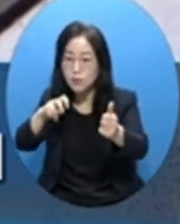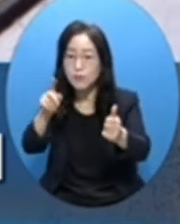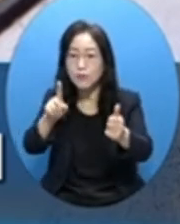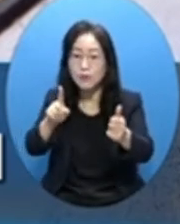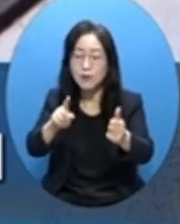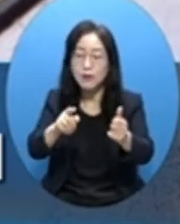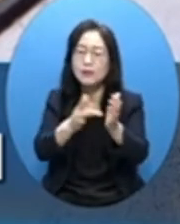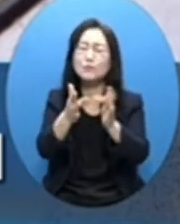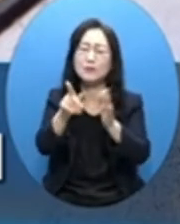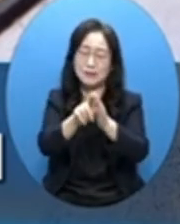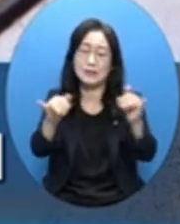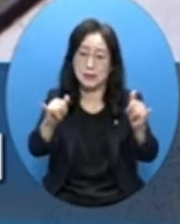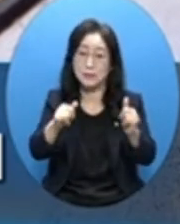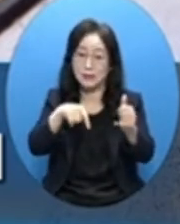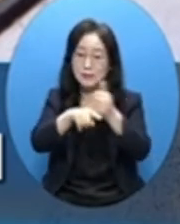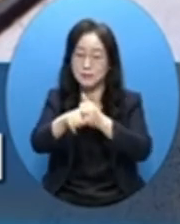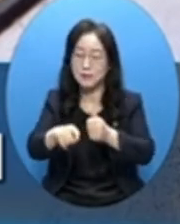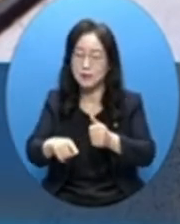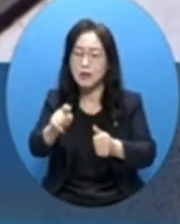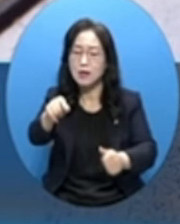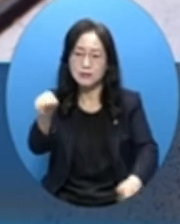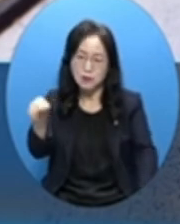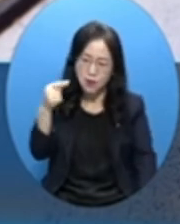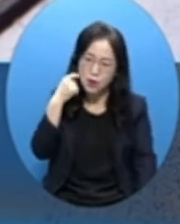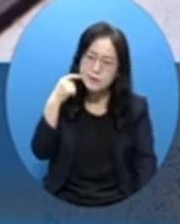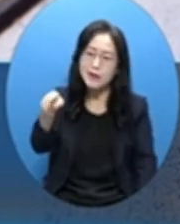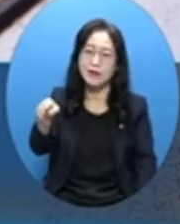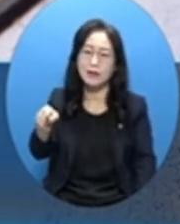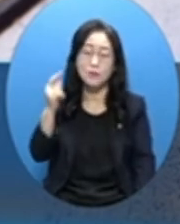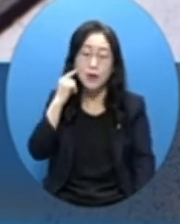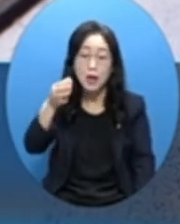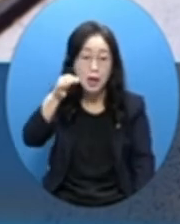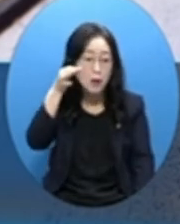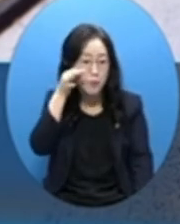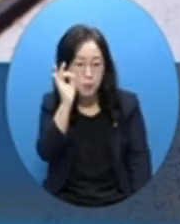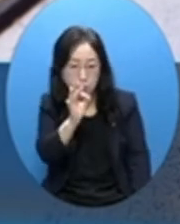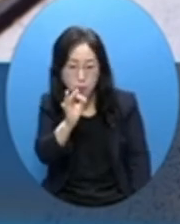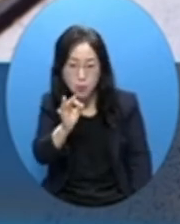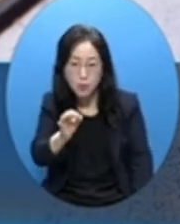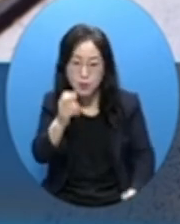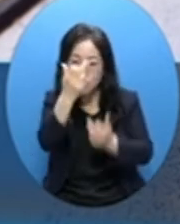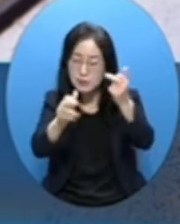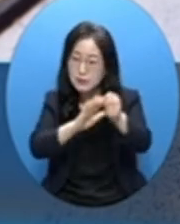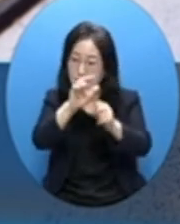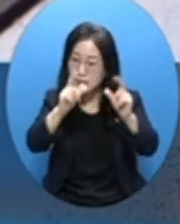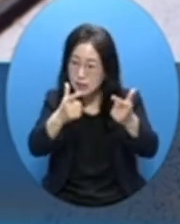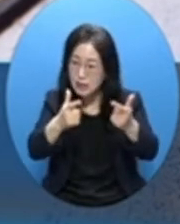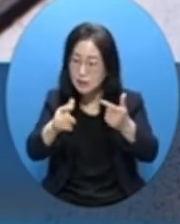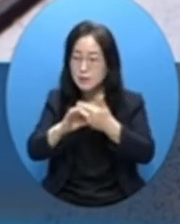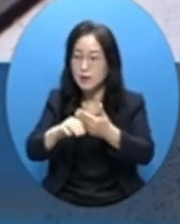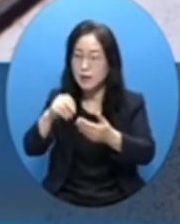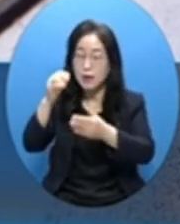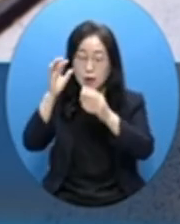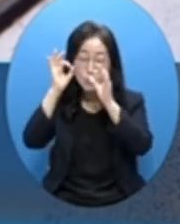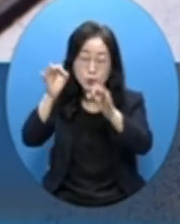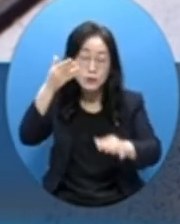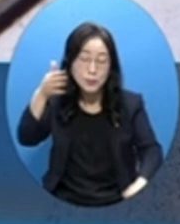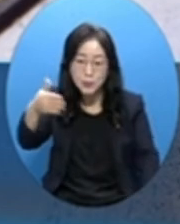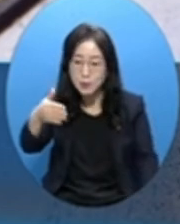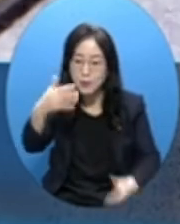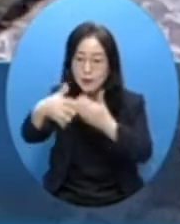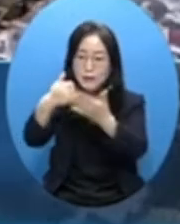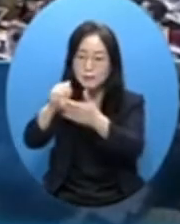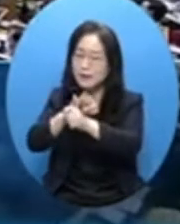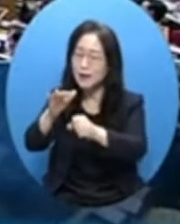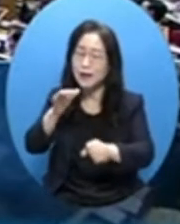형제입니다, 이는 거짓말하는 자니 보는 바 그 형제를 사랑하지 아니하는 자는 보지 못하는 바 하나님을 사랑할 수